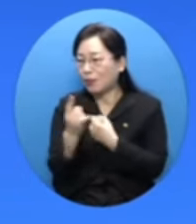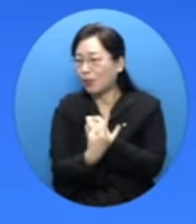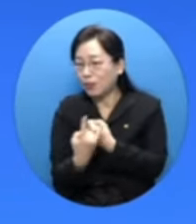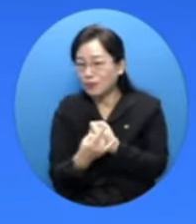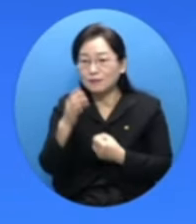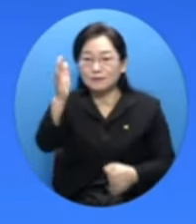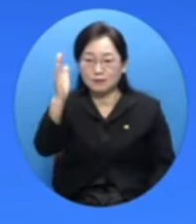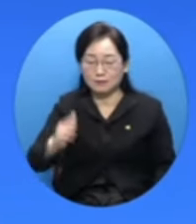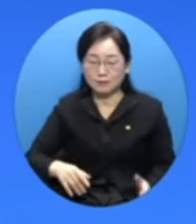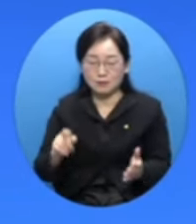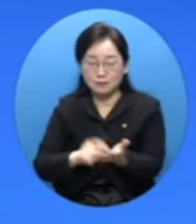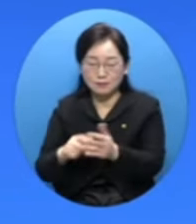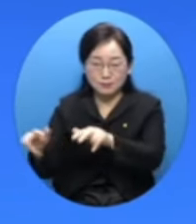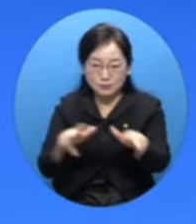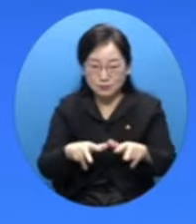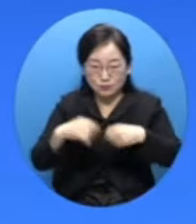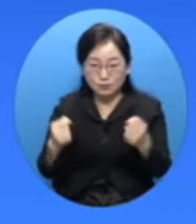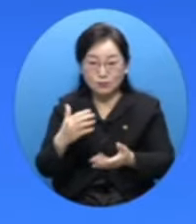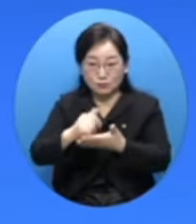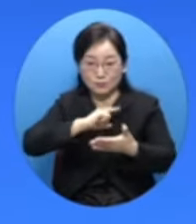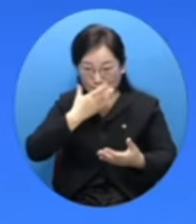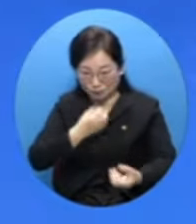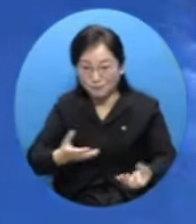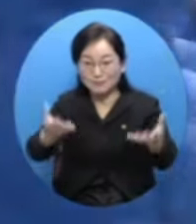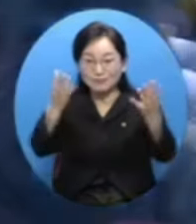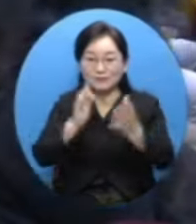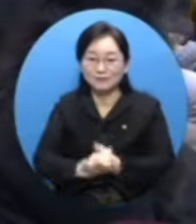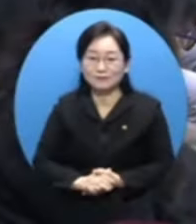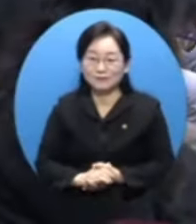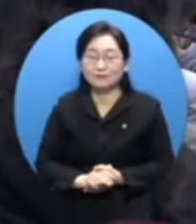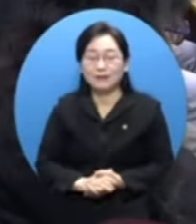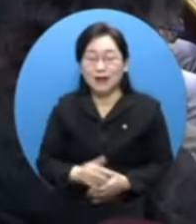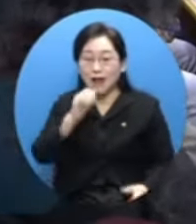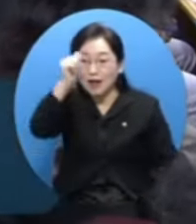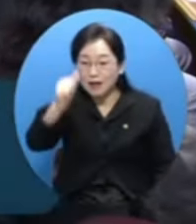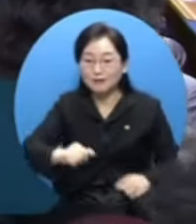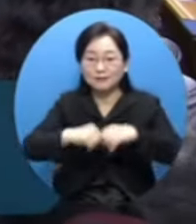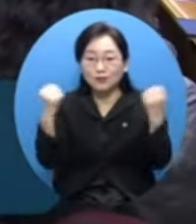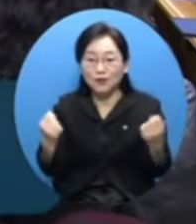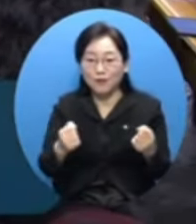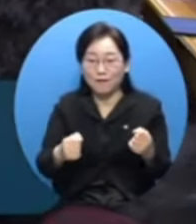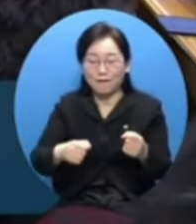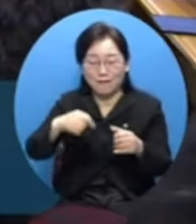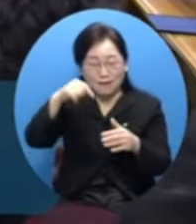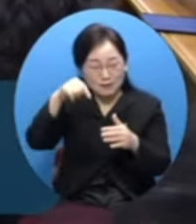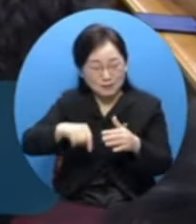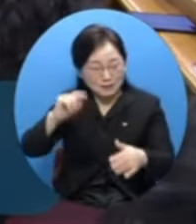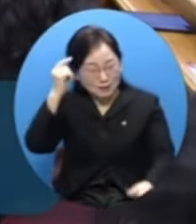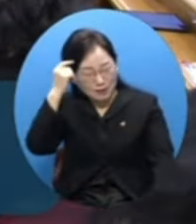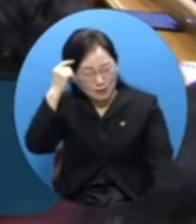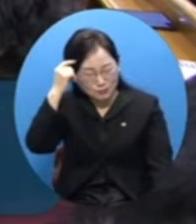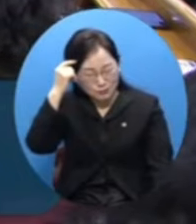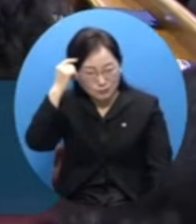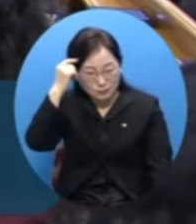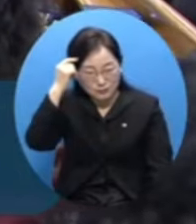즉시 순종하는 여러분 모두가 되기를 주님으로 축원합니다. 참된 순종은 깊이 생각하는 후에